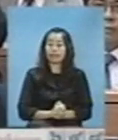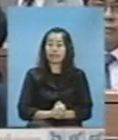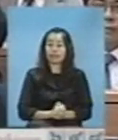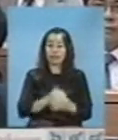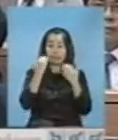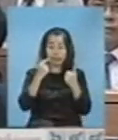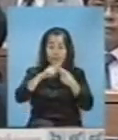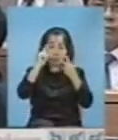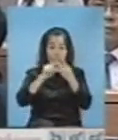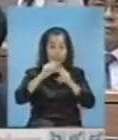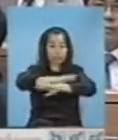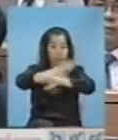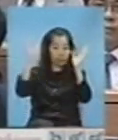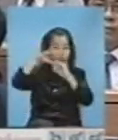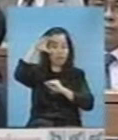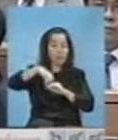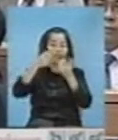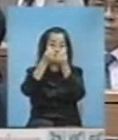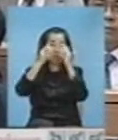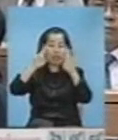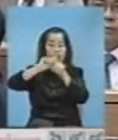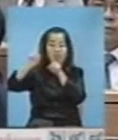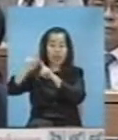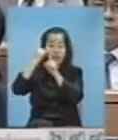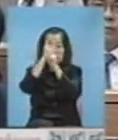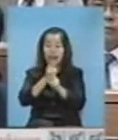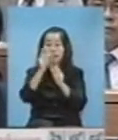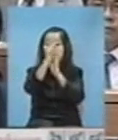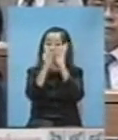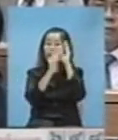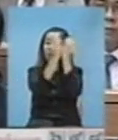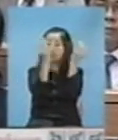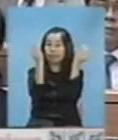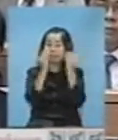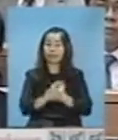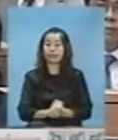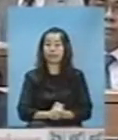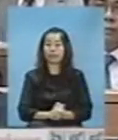ตลอดจนการยกเลิกองค์กรอิสระต่างๆตามรัฐธรรมนูญ